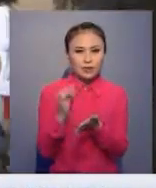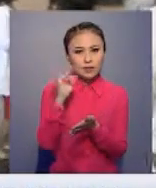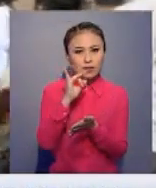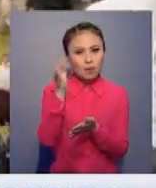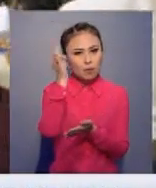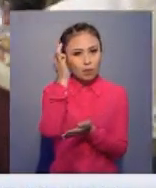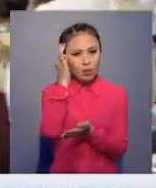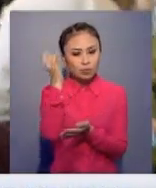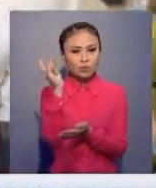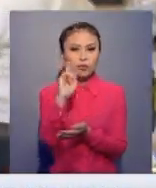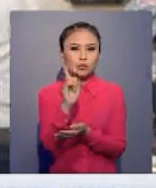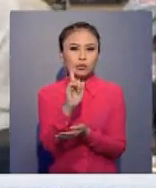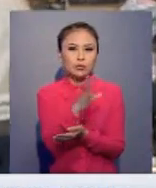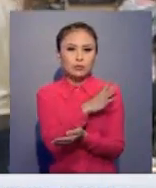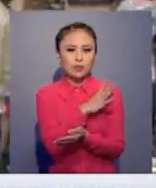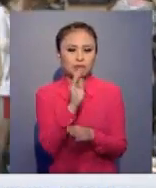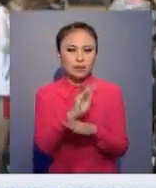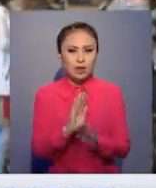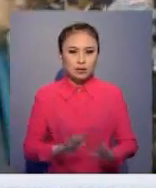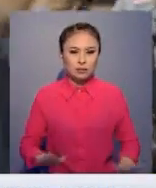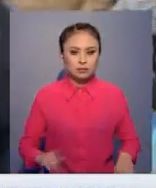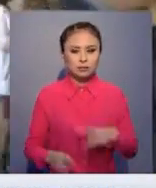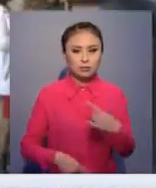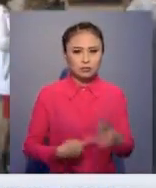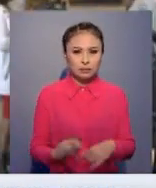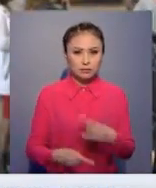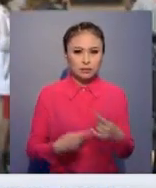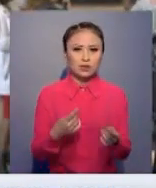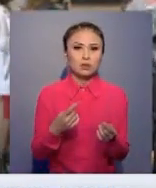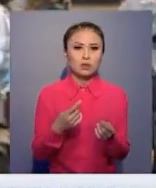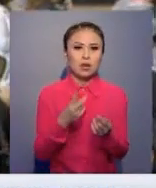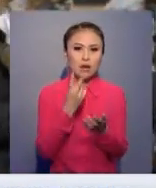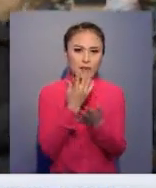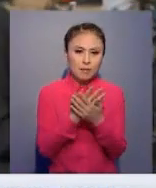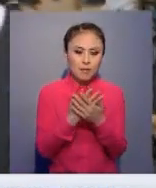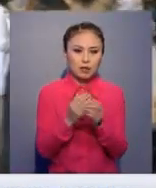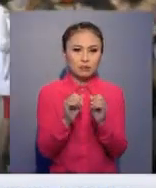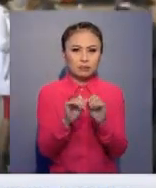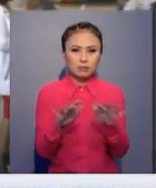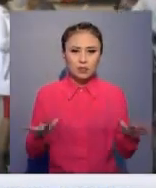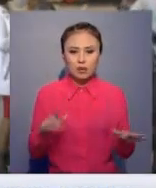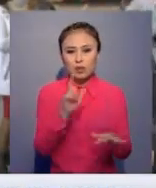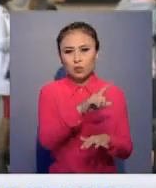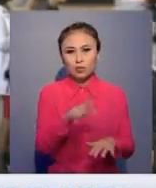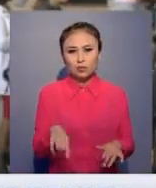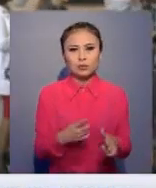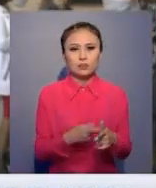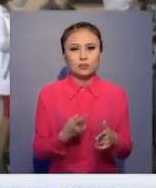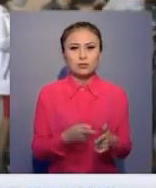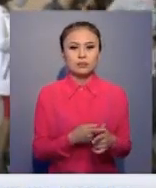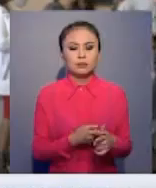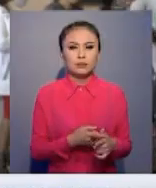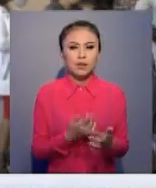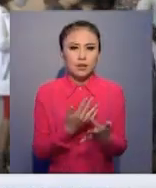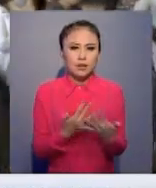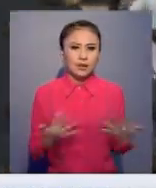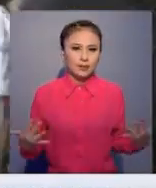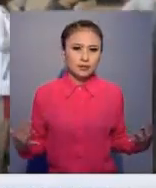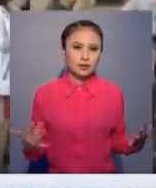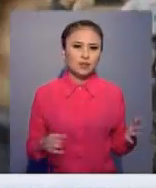білуі, сонымен қатар балаларының жетістігі, халыққа көрсетіп жүрген үлгісі осындай